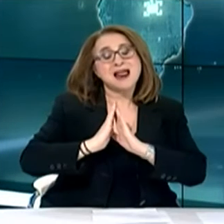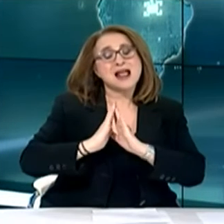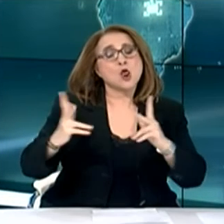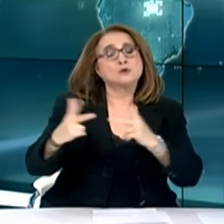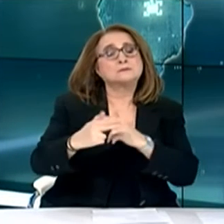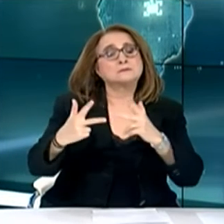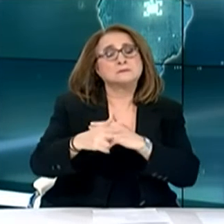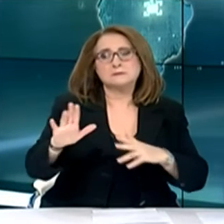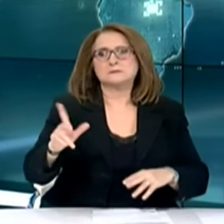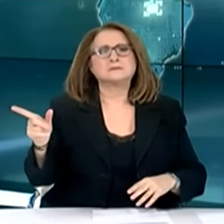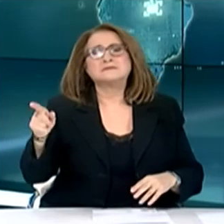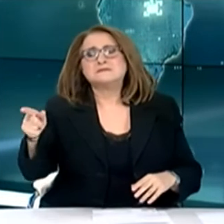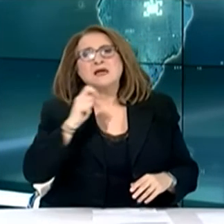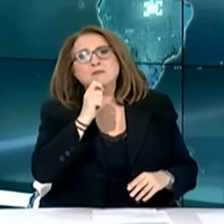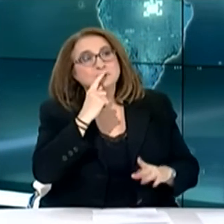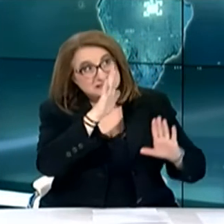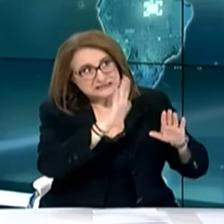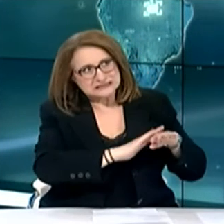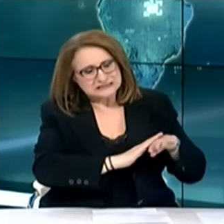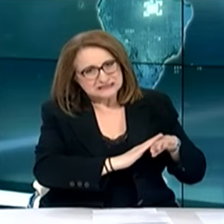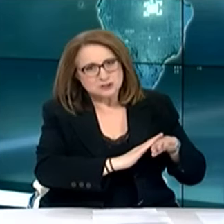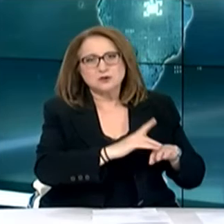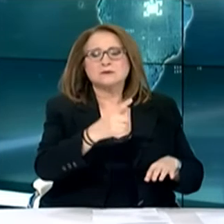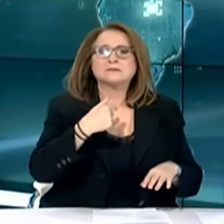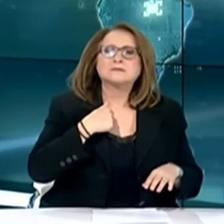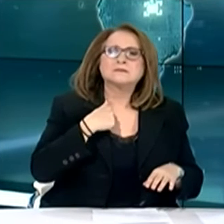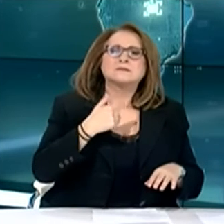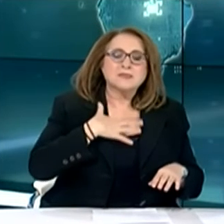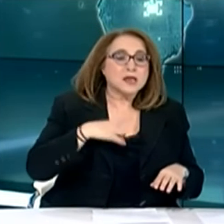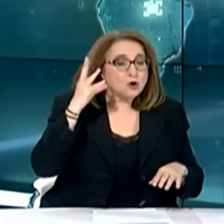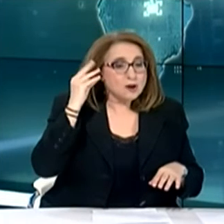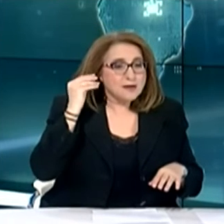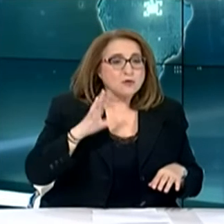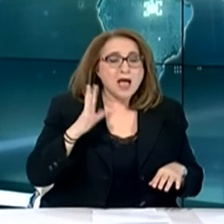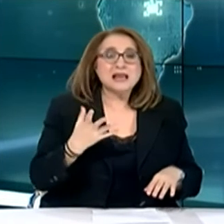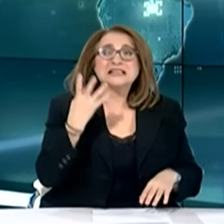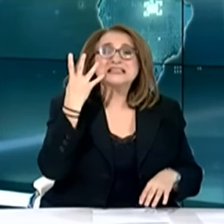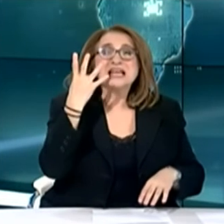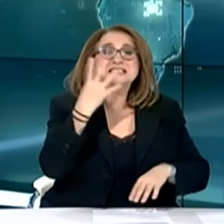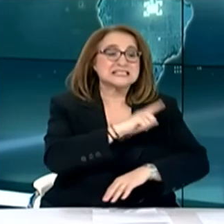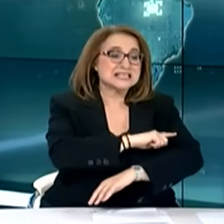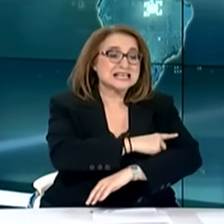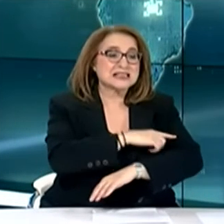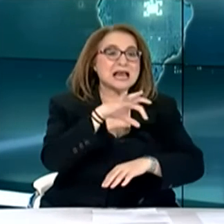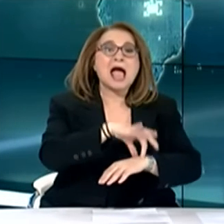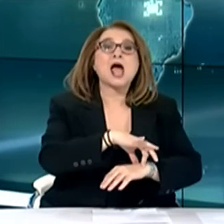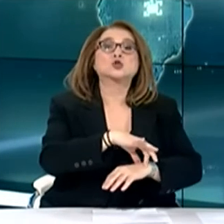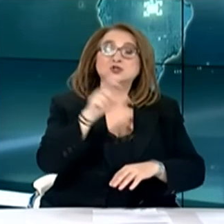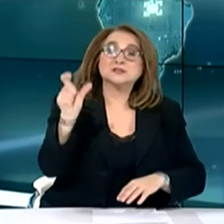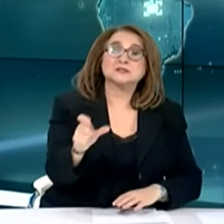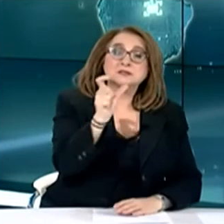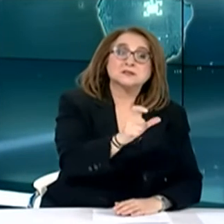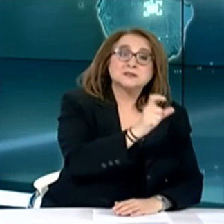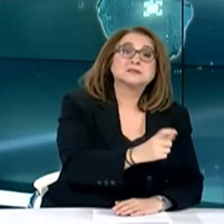Δεν θα ήθελα. Σύμφωνη, ωραία. Επιβεβαιώστε μας, σας παρακαλώ, αν όντως είναι 4 γιατροί που νοσούν και μαθαίνω επίσης